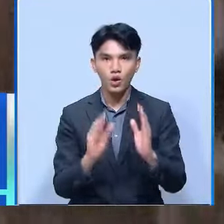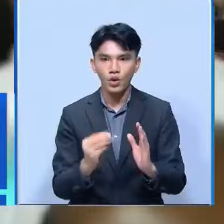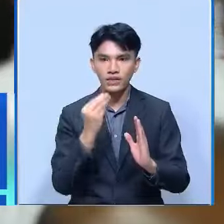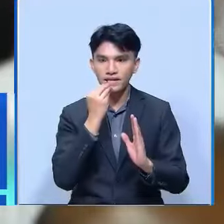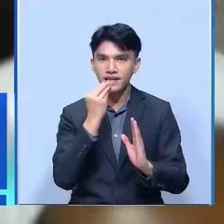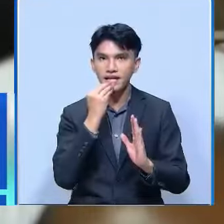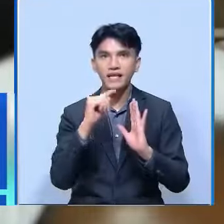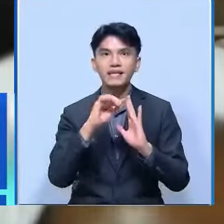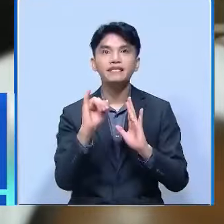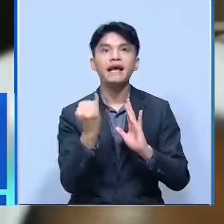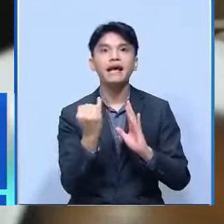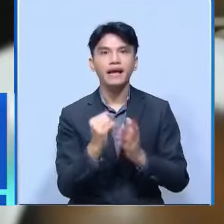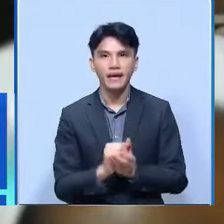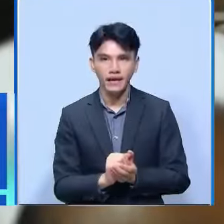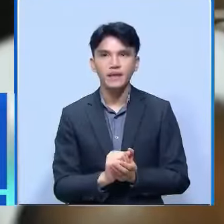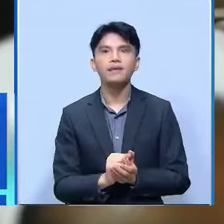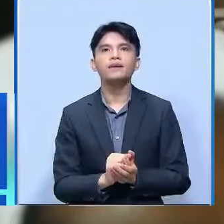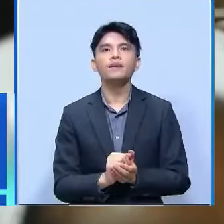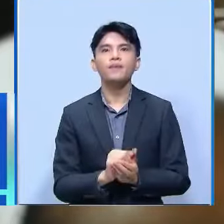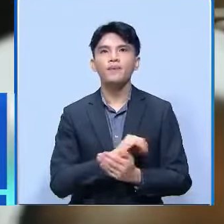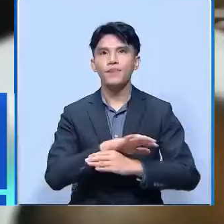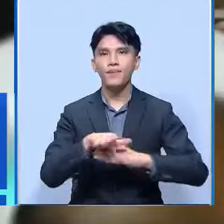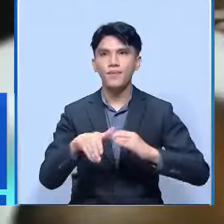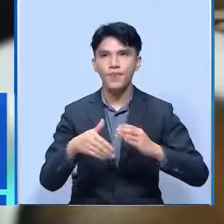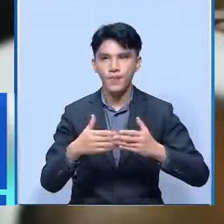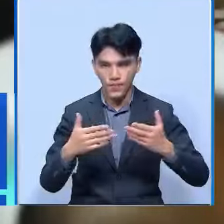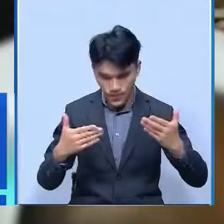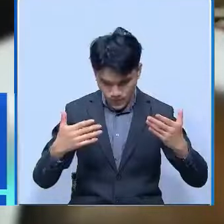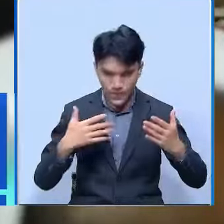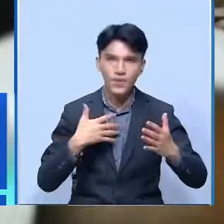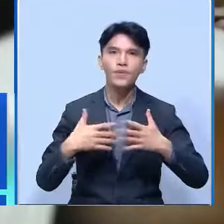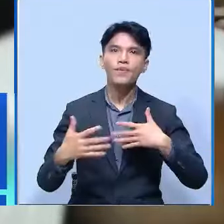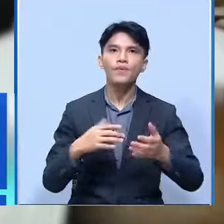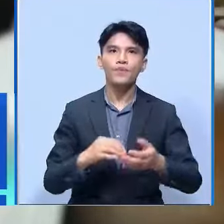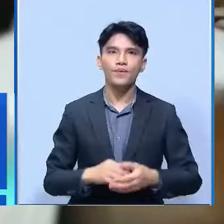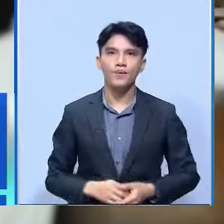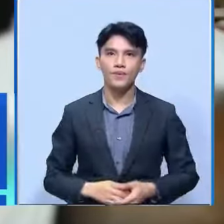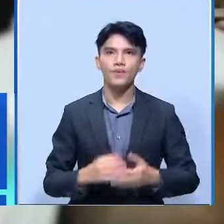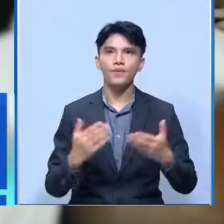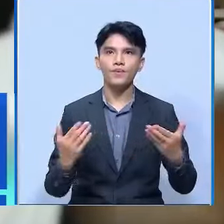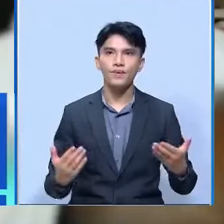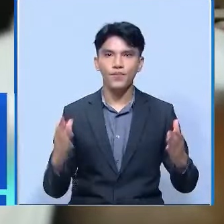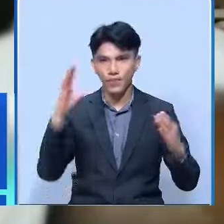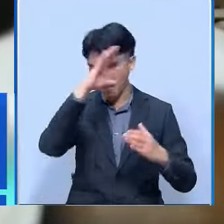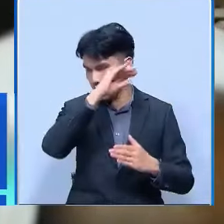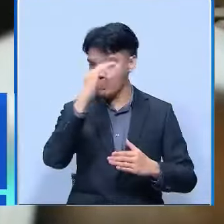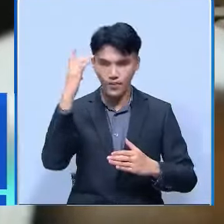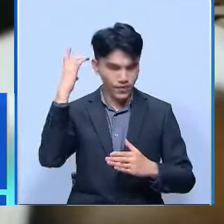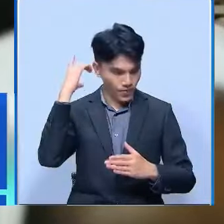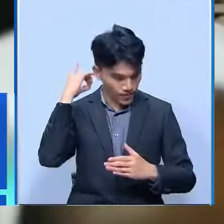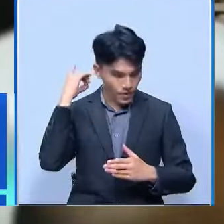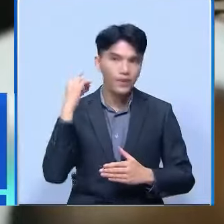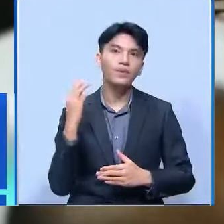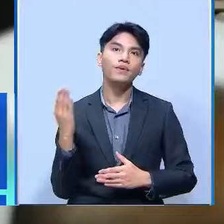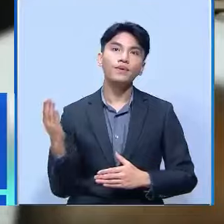ทยอยกันมาเนี่ยลุยไฟทุกคนไม่มีใครเป็นอันตรายซึ่งนี่เป็นบรรยากาศเมื่อคืนนี้นะคะที่ศาลเจ้ากิวอ่